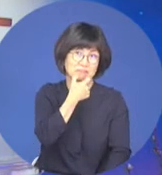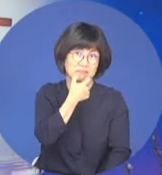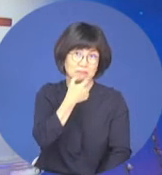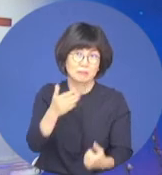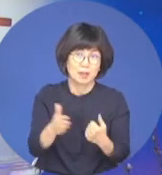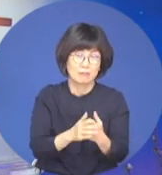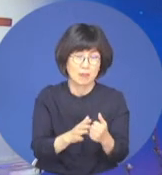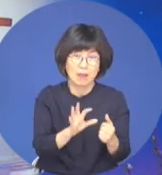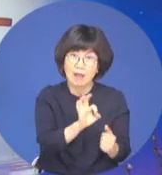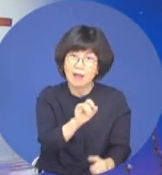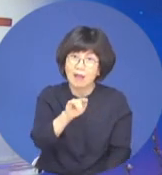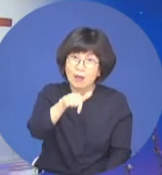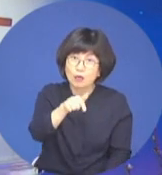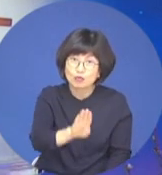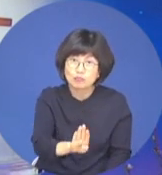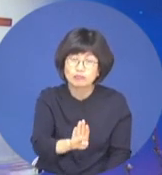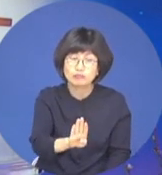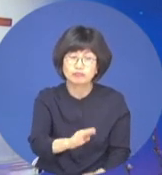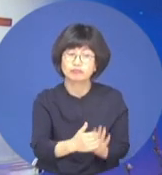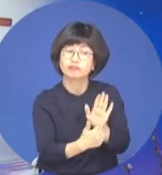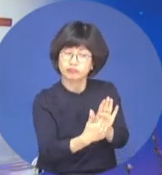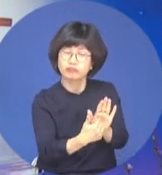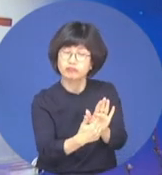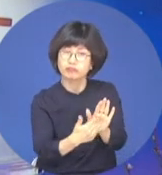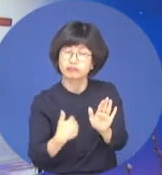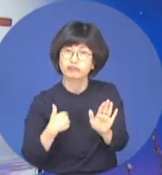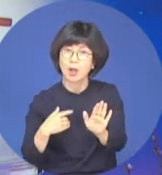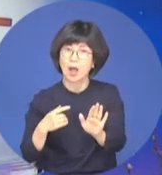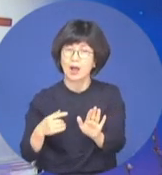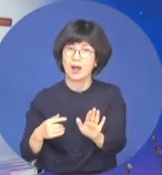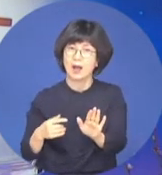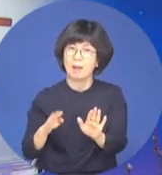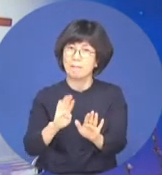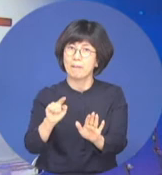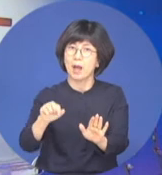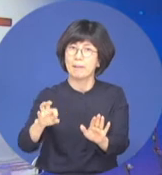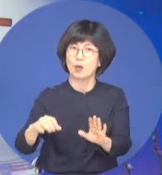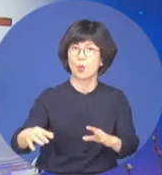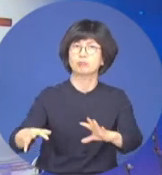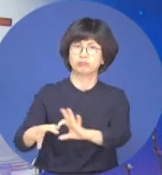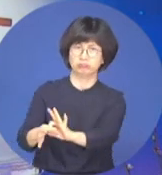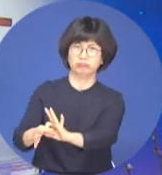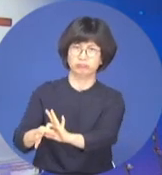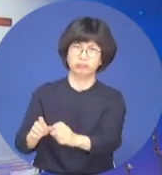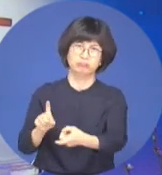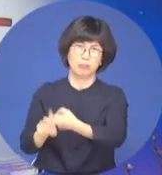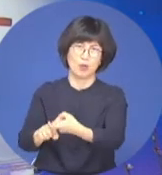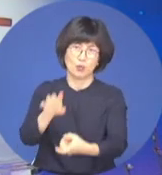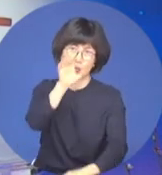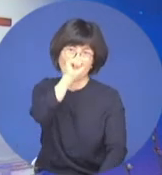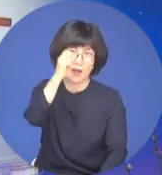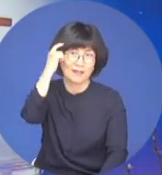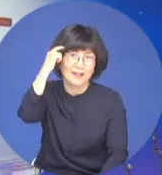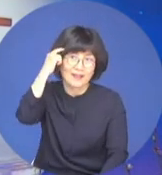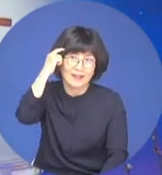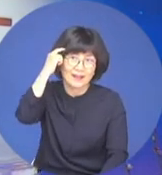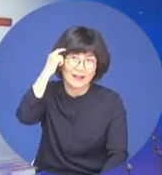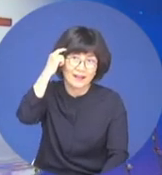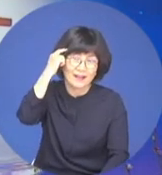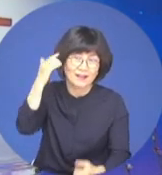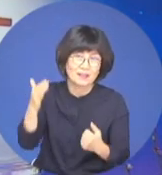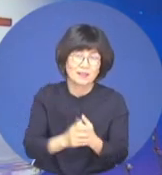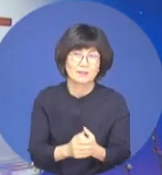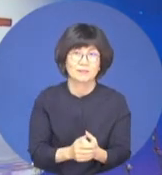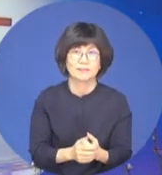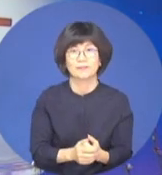좀 막아주고 우리는 친 바벨론으로 가야 되겠다 하는 생각이 든 겁니다. 그래서 이 애굽 군대 느고